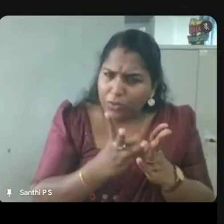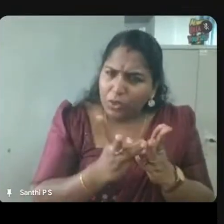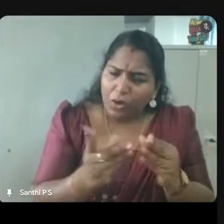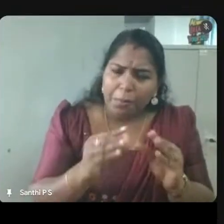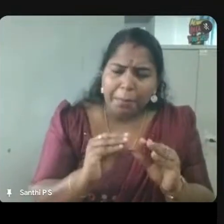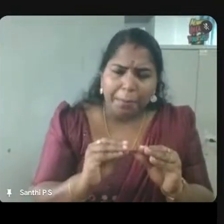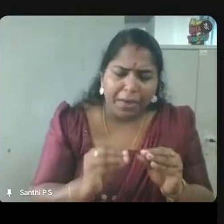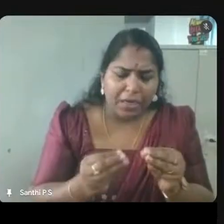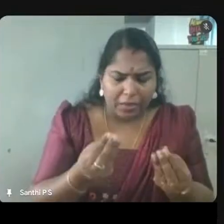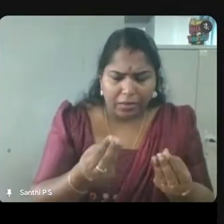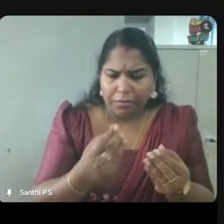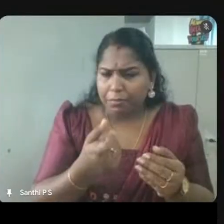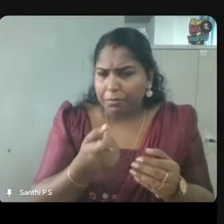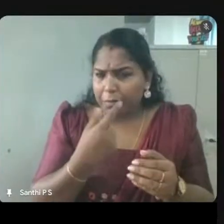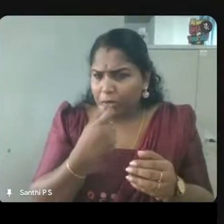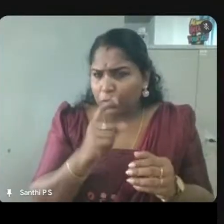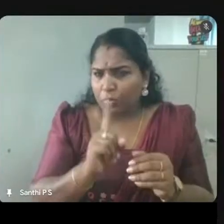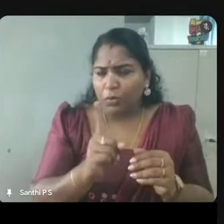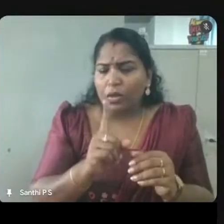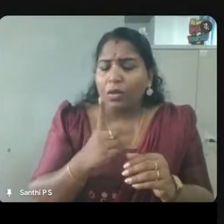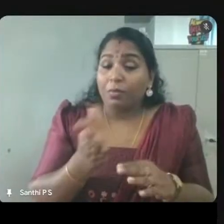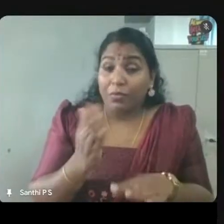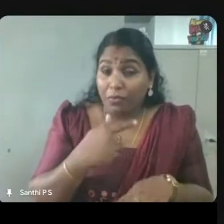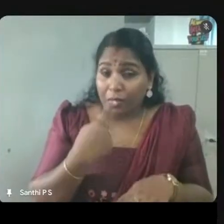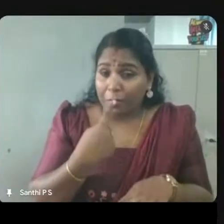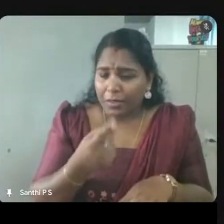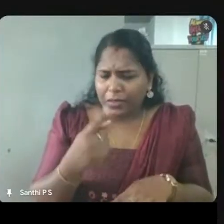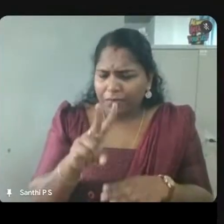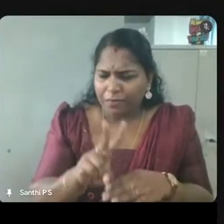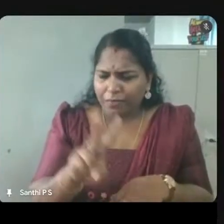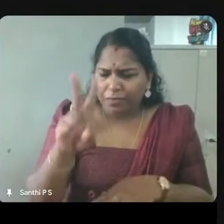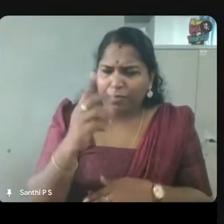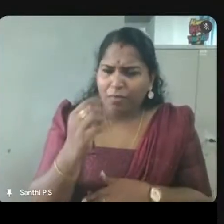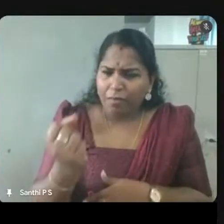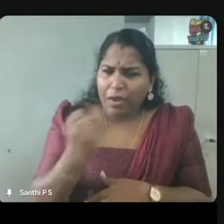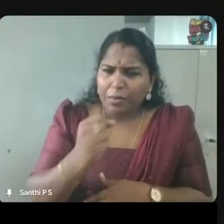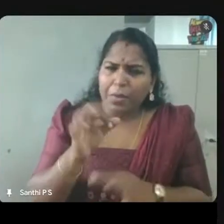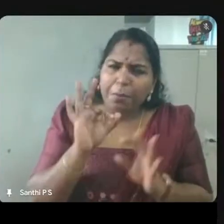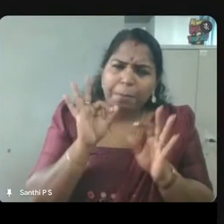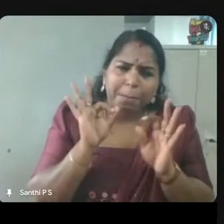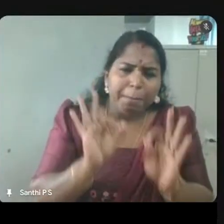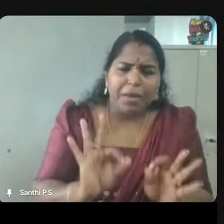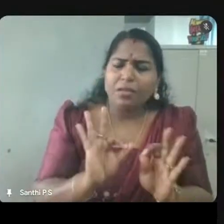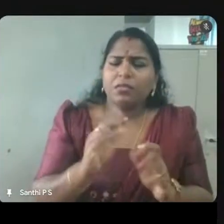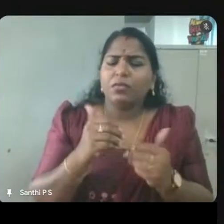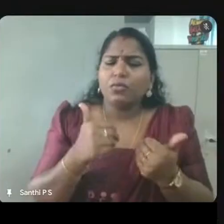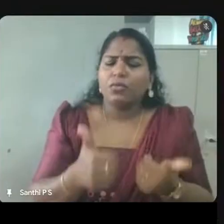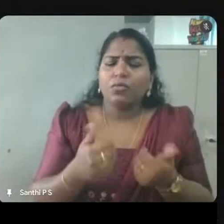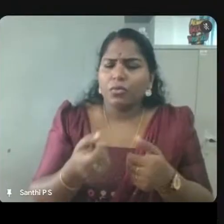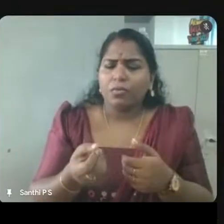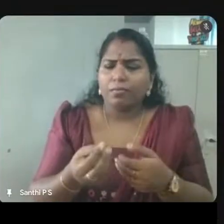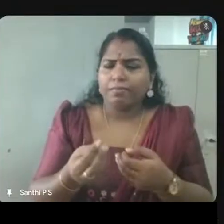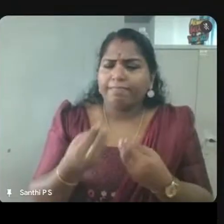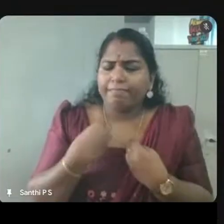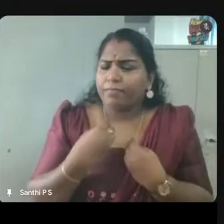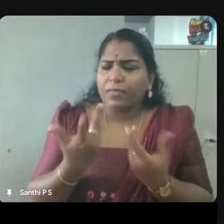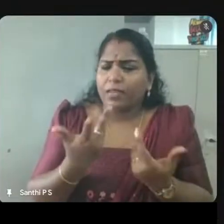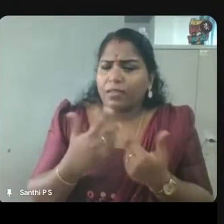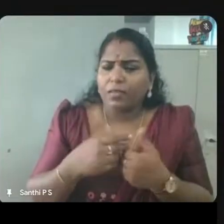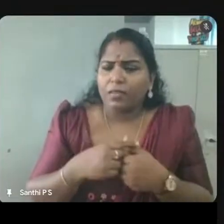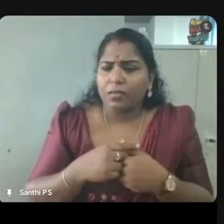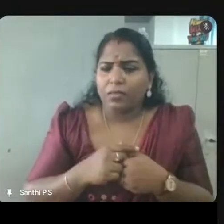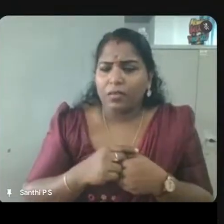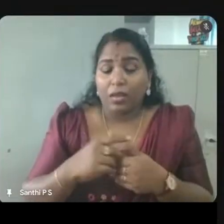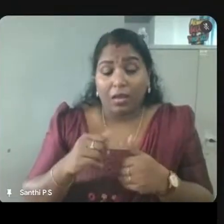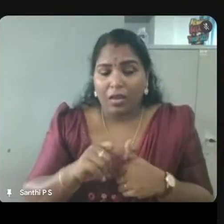വൈറ്റമിൻസ് നേരത്തെ പറഞ്ഞല്ലോ, അതിൽ ഏതാണ് ഏറ്റവും നമുക്ക് പ്രിഫറബിൾ ആയിട്ട് കൊടുക്കാൻ പറ്റുന്ന വൈറ്റമിൻ. എല്ലാ കുട്ടികളും എല്ലാ ഭക്ഷണം കഴിക്കില്ല, അത്